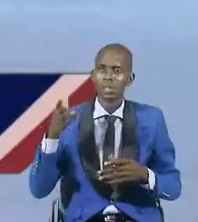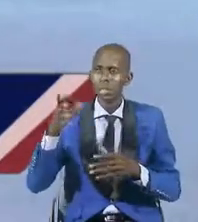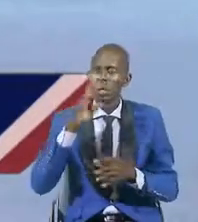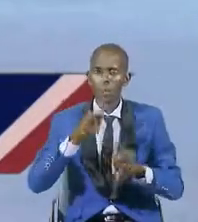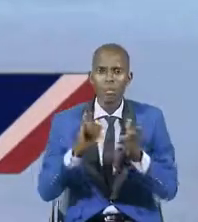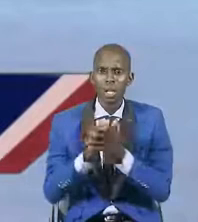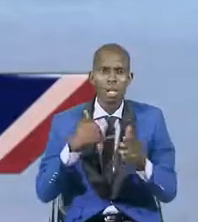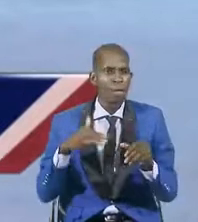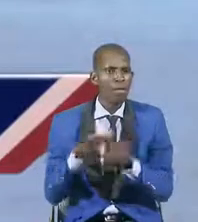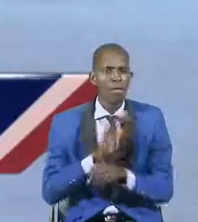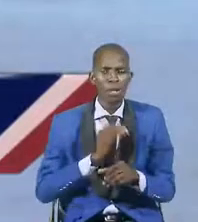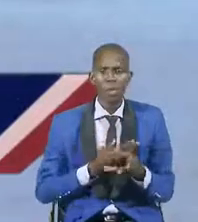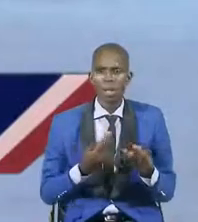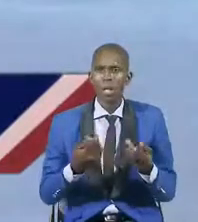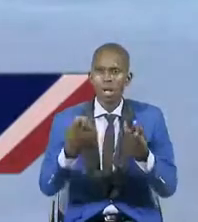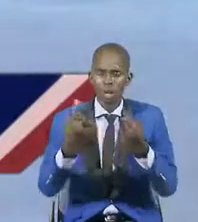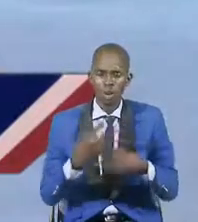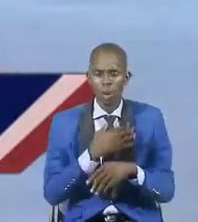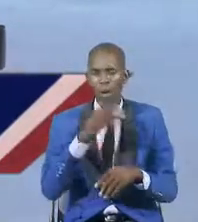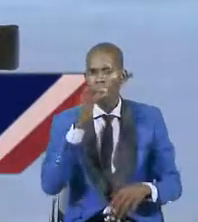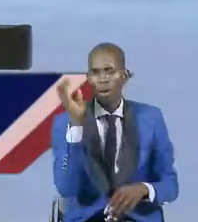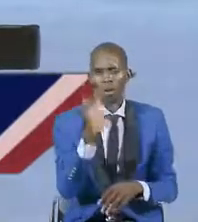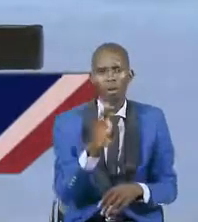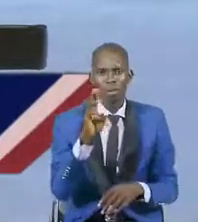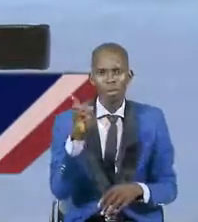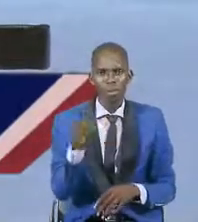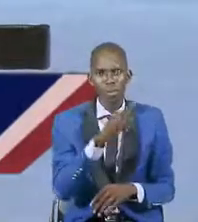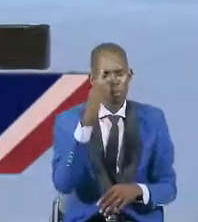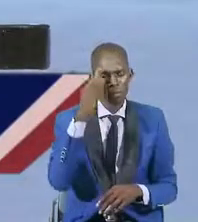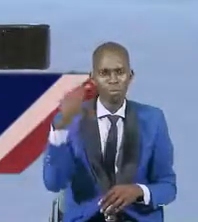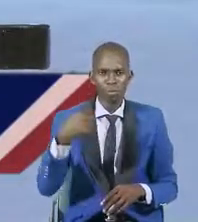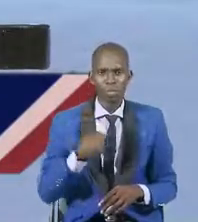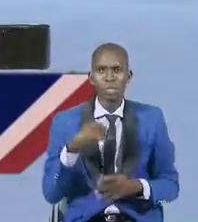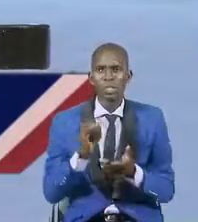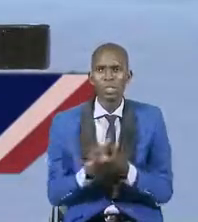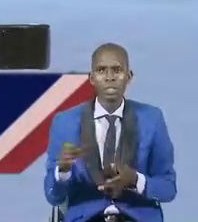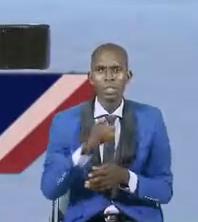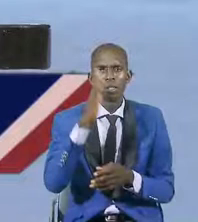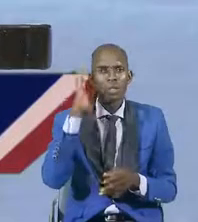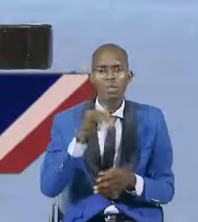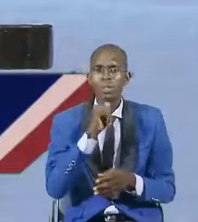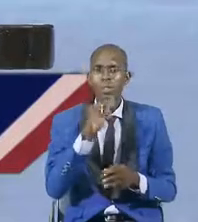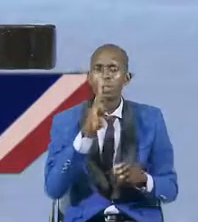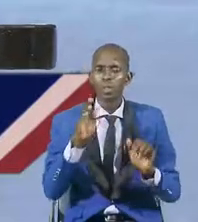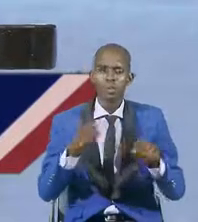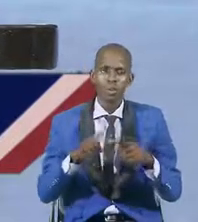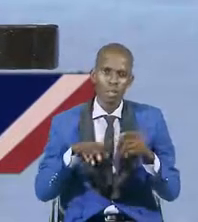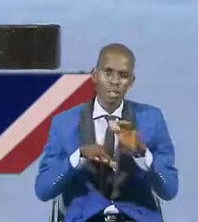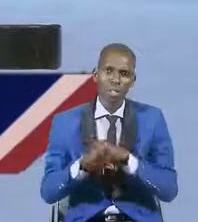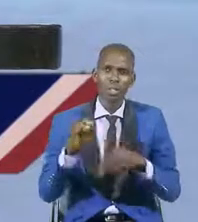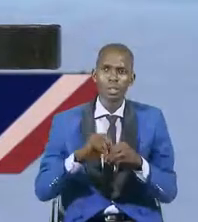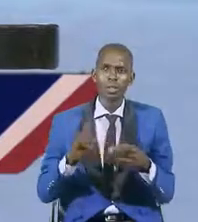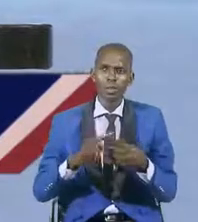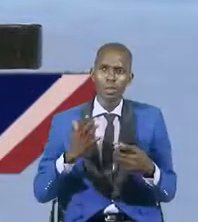gens qui sont partout dans le pays. Viens les maudire pour moi. afin qu'il ne soit pas en mesure